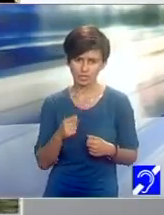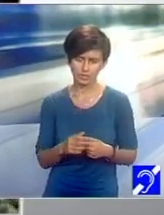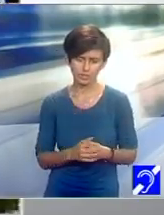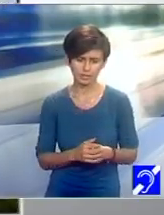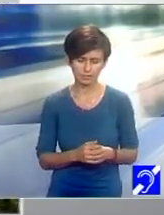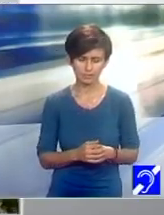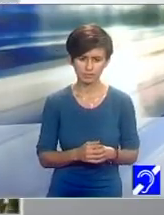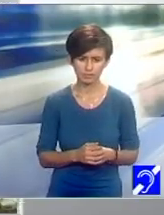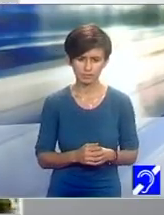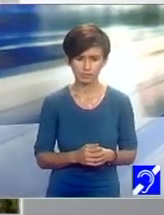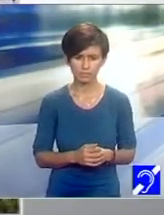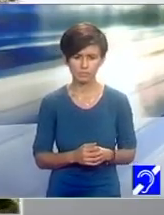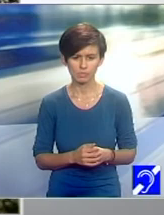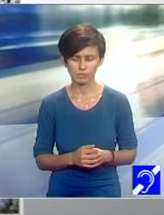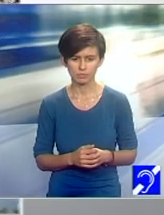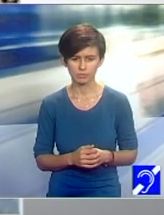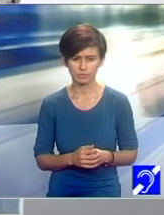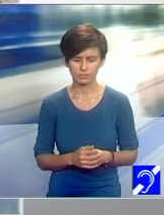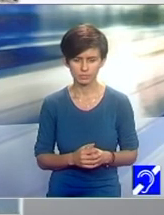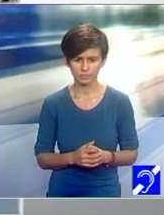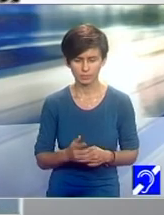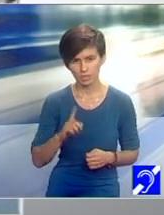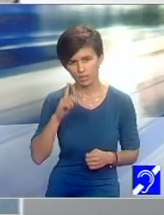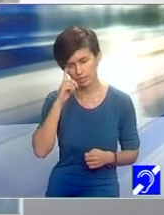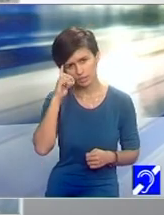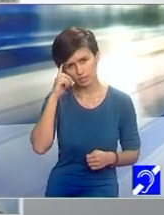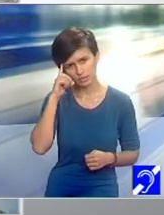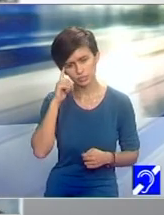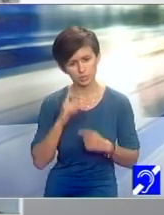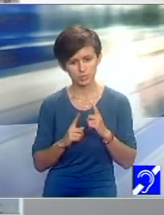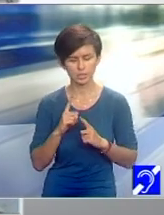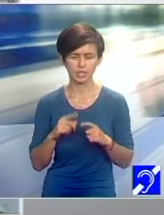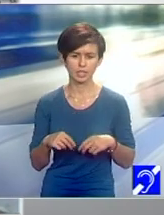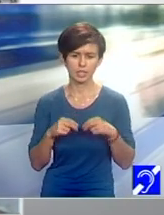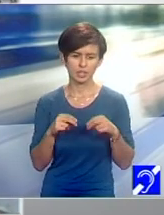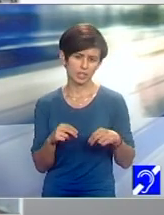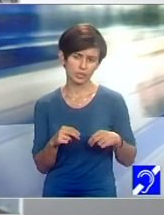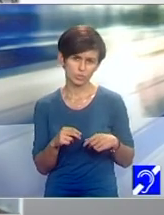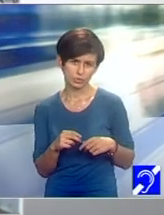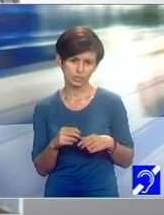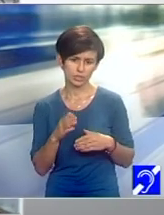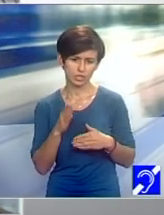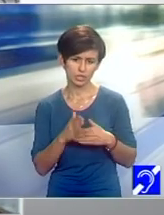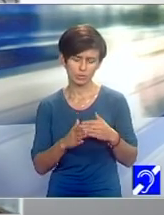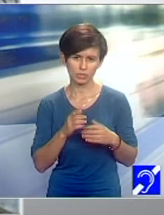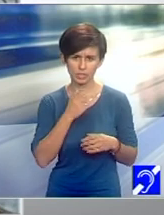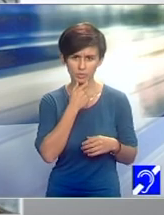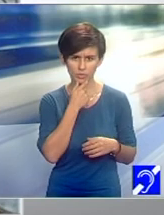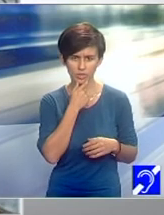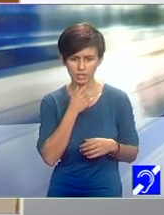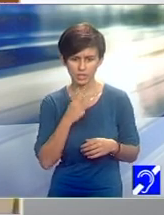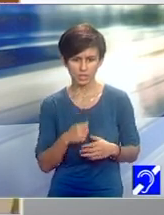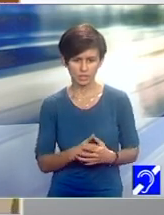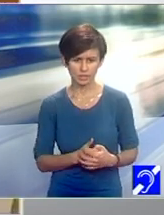3 ajung în anul 3, să spunem, am considerat 4 luni, dar și medicină și nu, care au mai mulți ani, 5